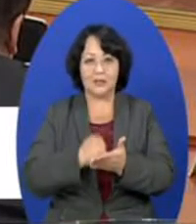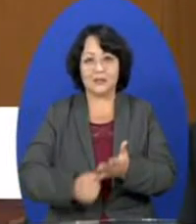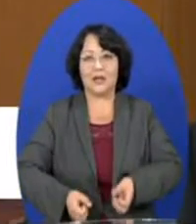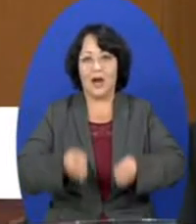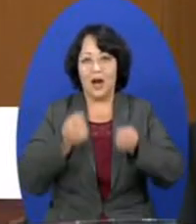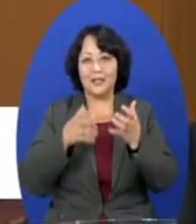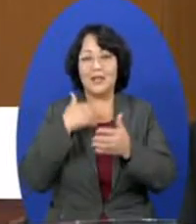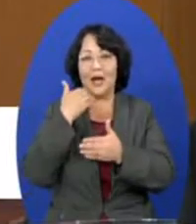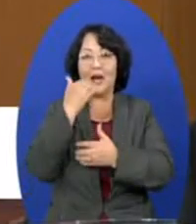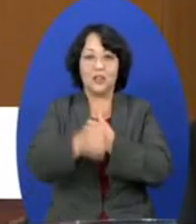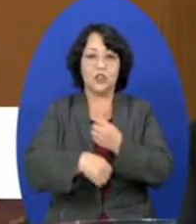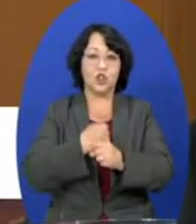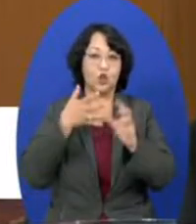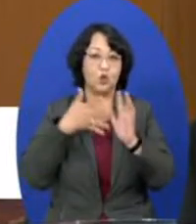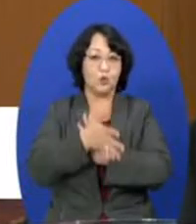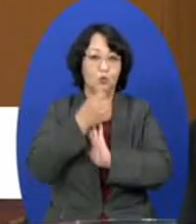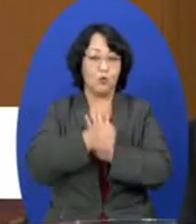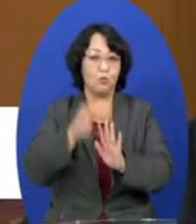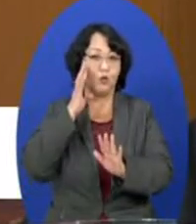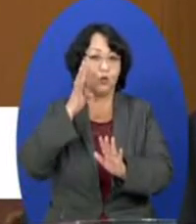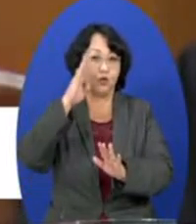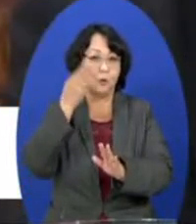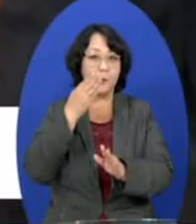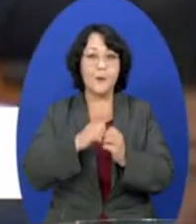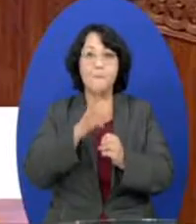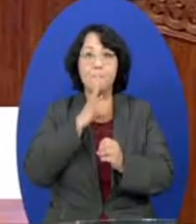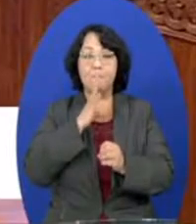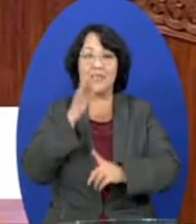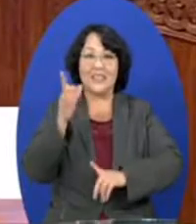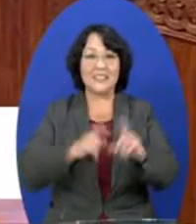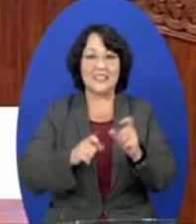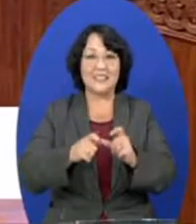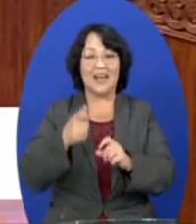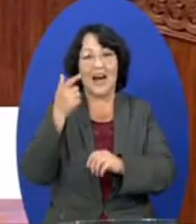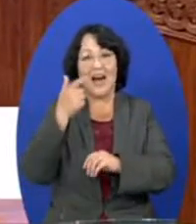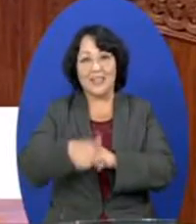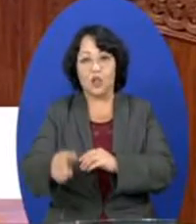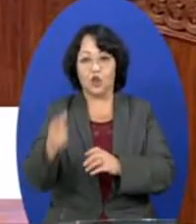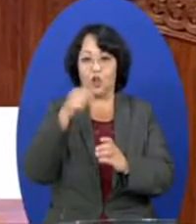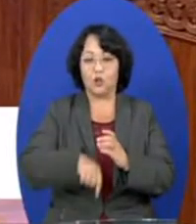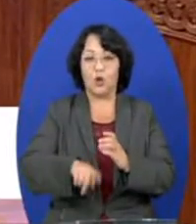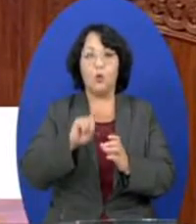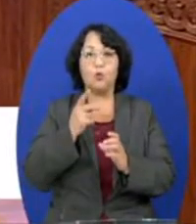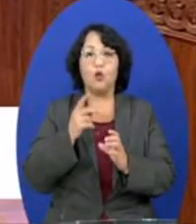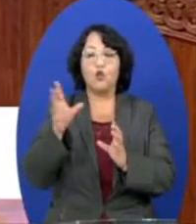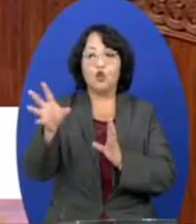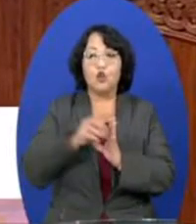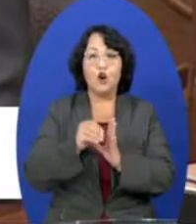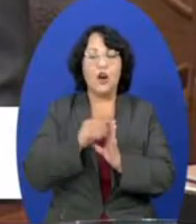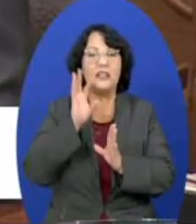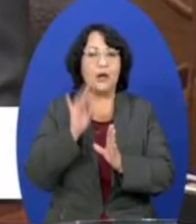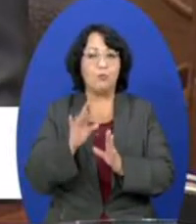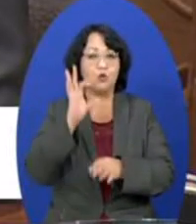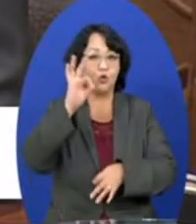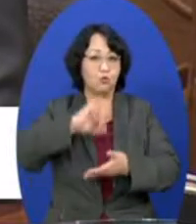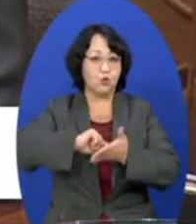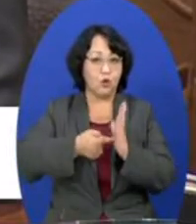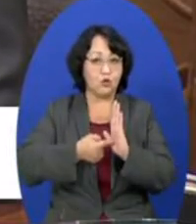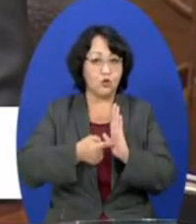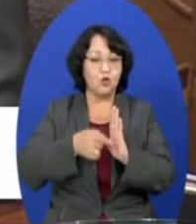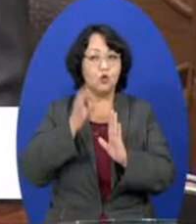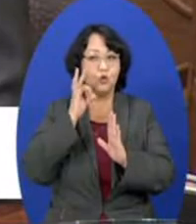гаргах юм. Ирэх жилийн төсвийн бодлогыг тодорхойлохдоо эдийн засгийн гадаад дотоод хүчин зүйлийн нөлөөг зөв тооцож